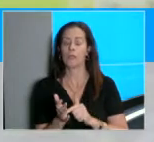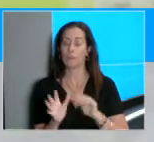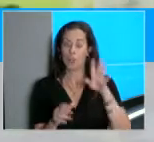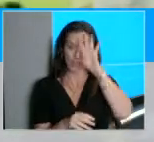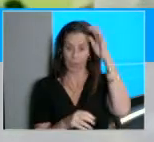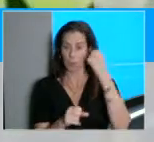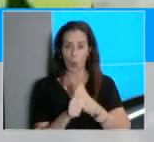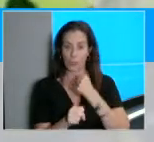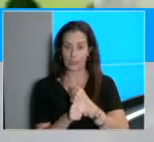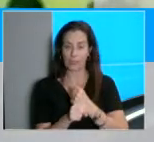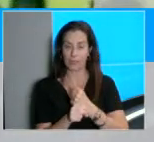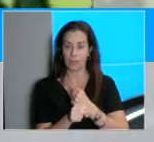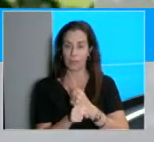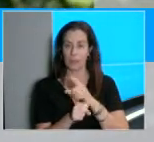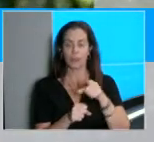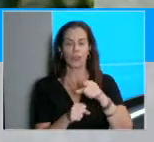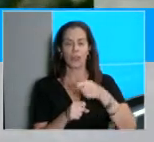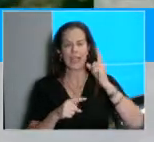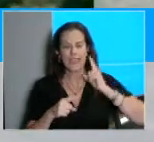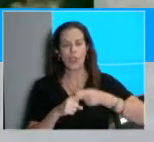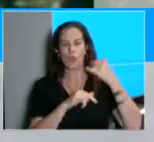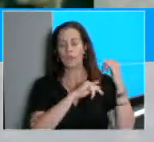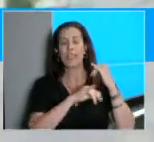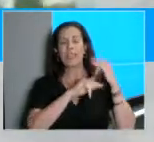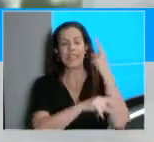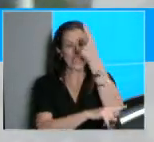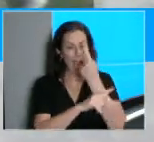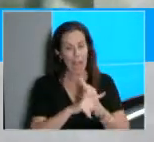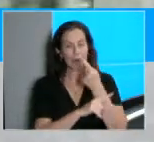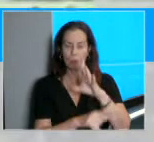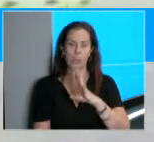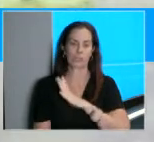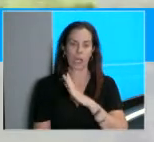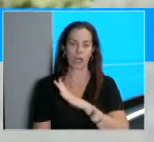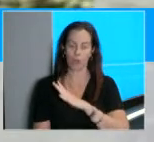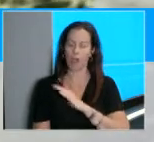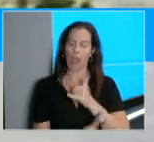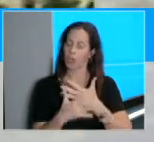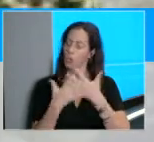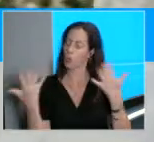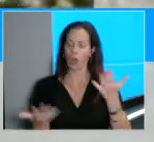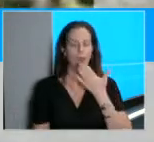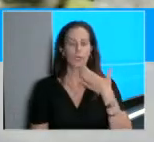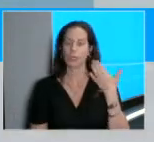המהלכים האיראנים הללו של פרויקט הדיוק והספקת הטילים הם איום הדרמטי ביותר